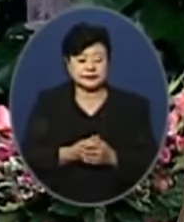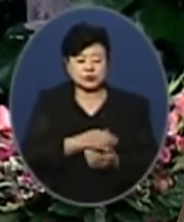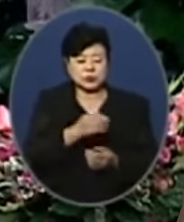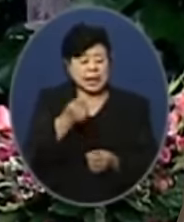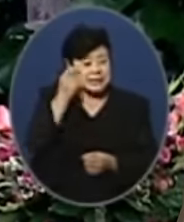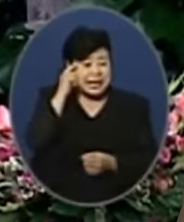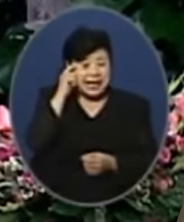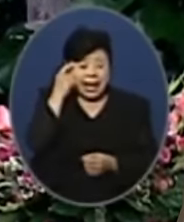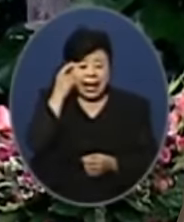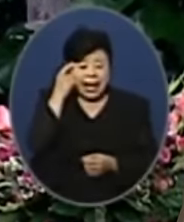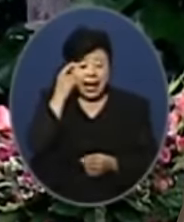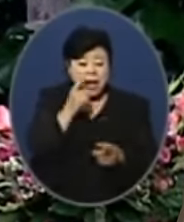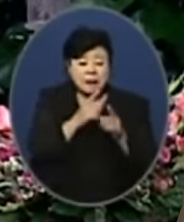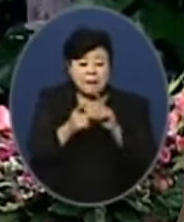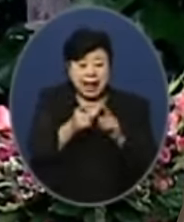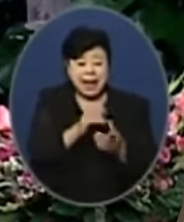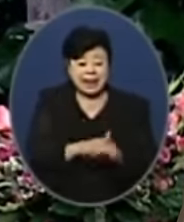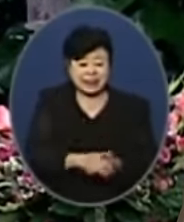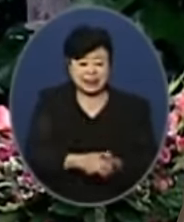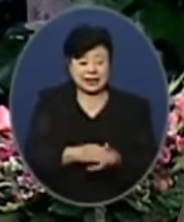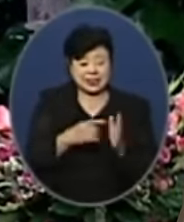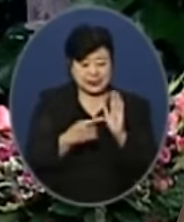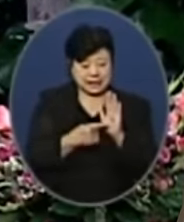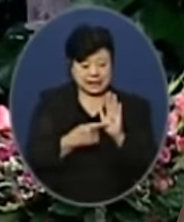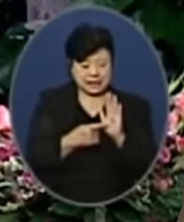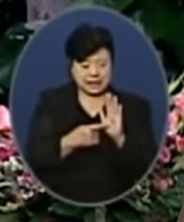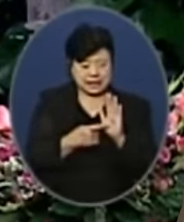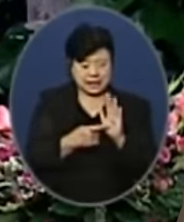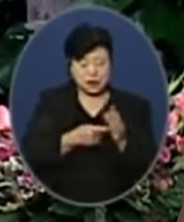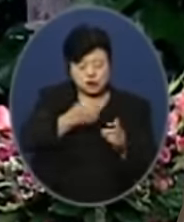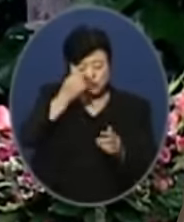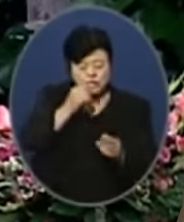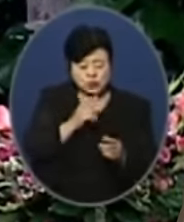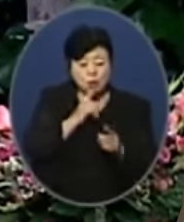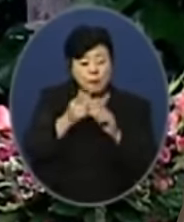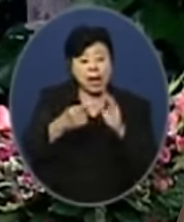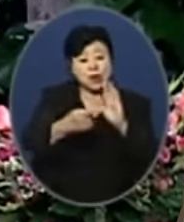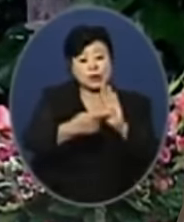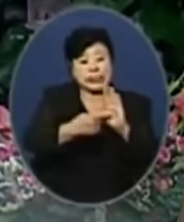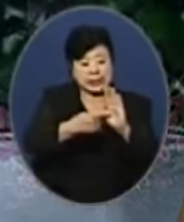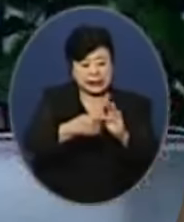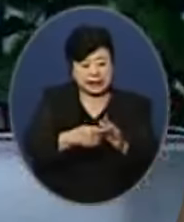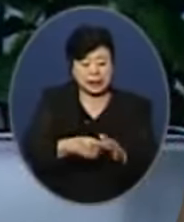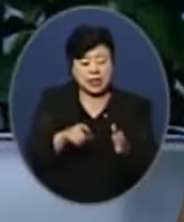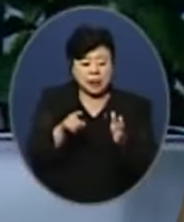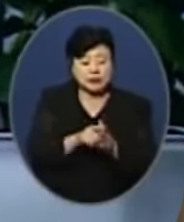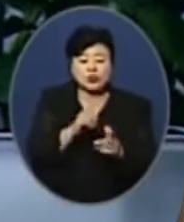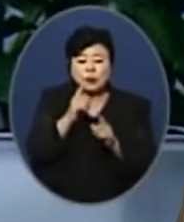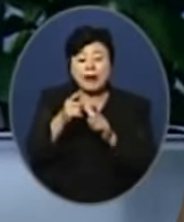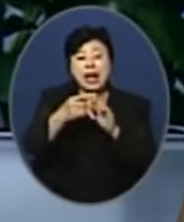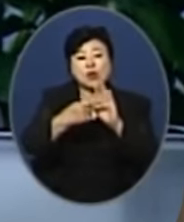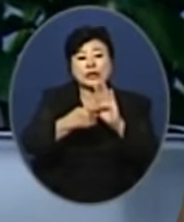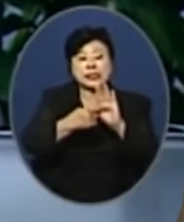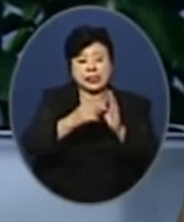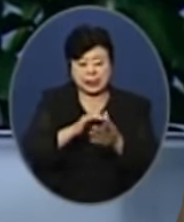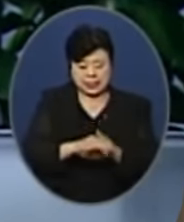우리가 생각도 말로서 나타내고 꿈도 말로서 나타내고 믿음도 말로서